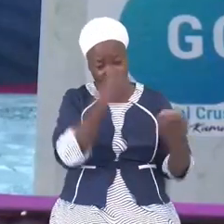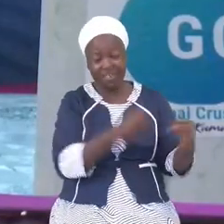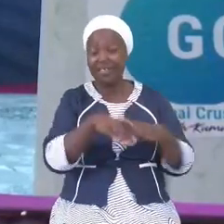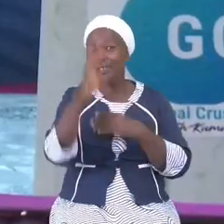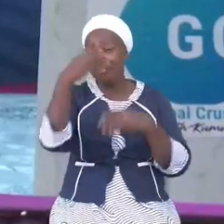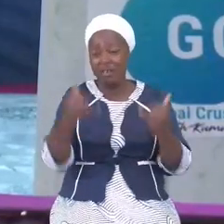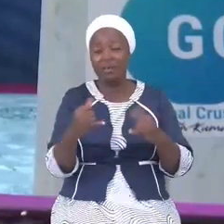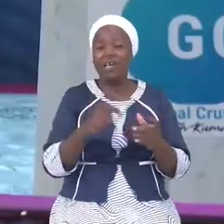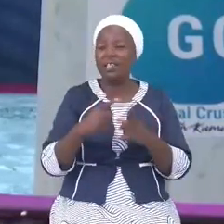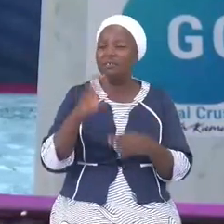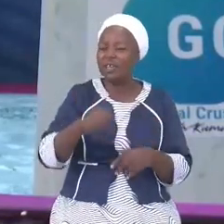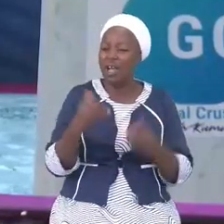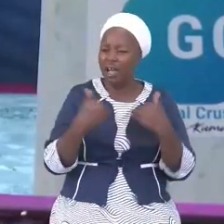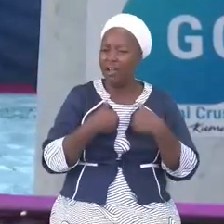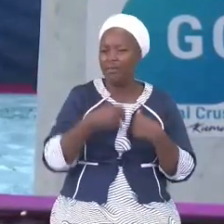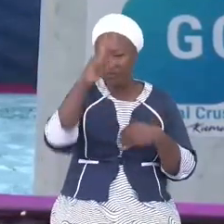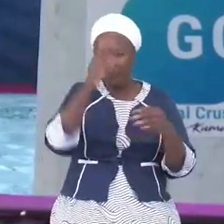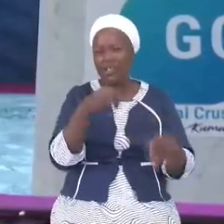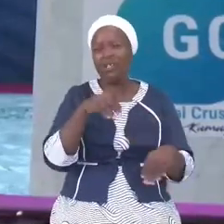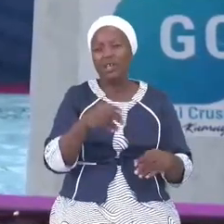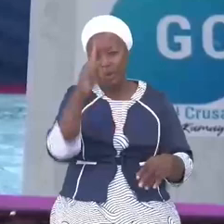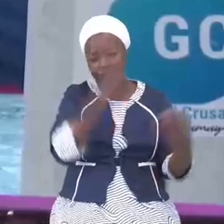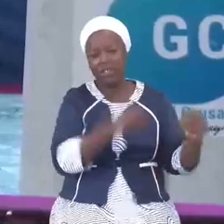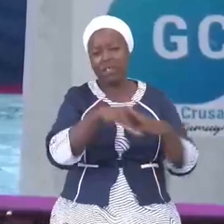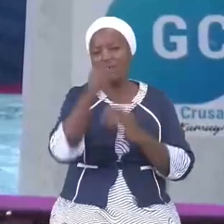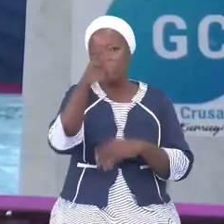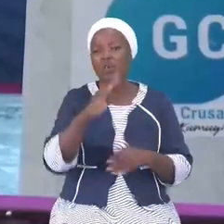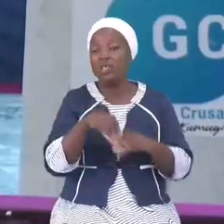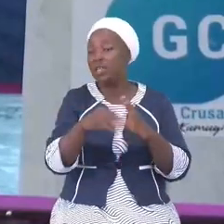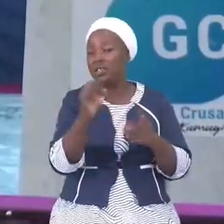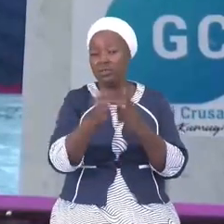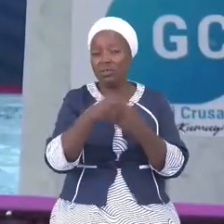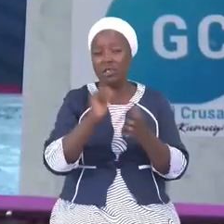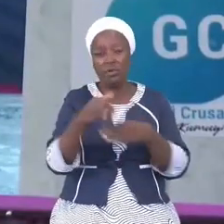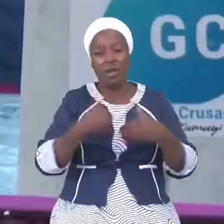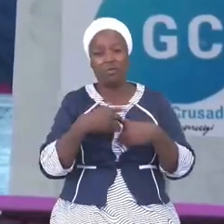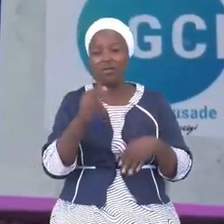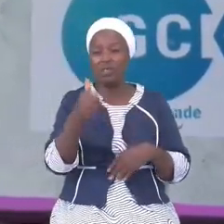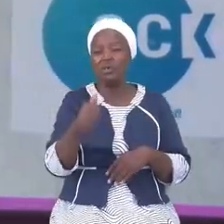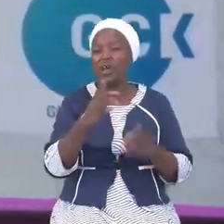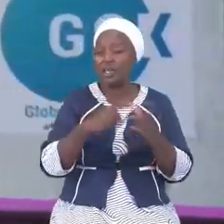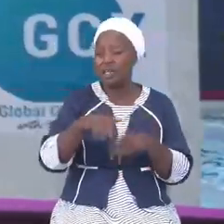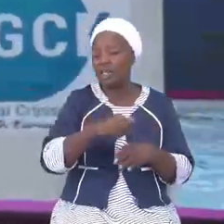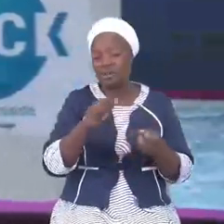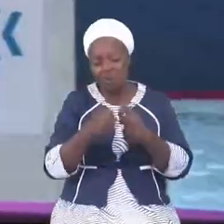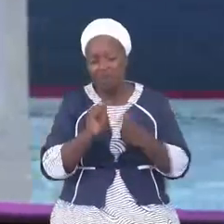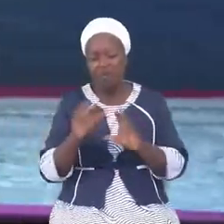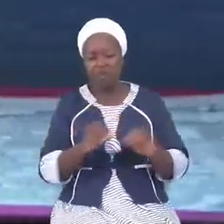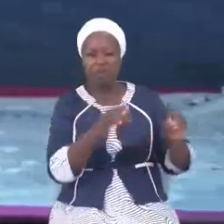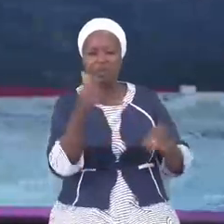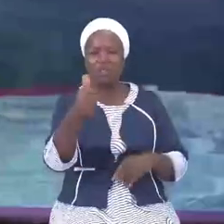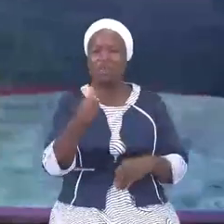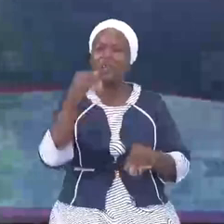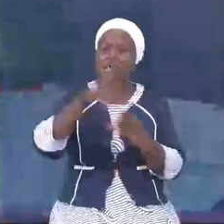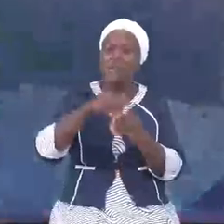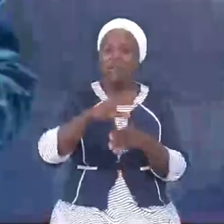Dieu dans toute situation là où tu es, dans toutes les situations où tu te retrouves. Il souffrait.